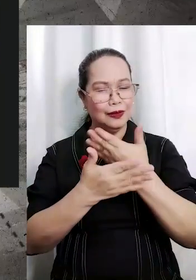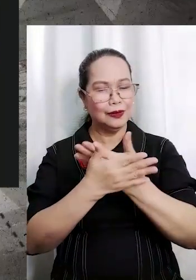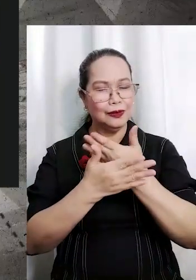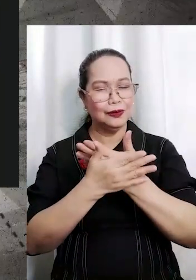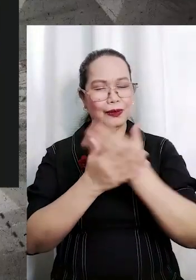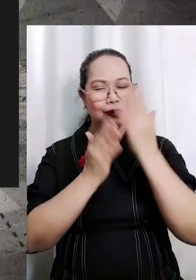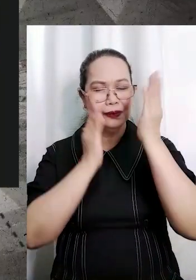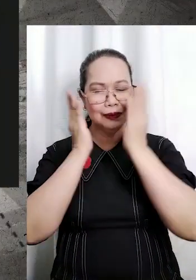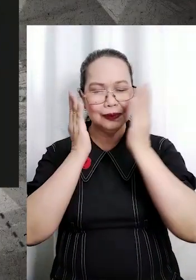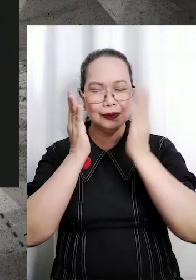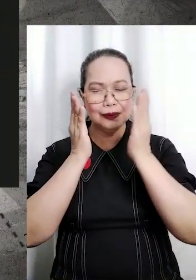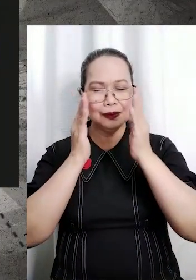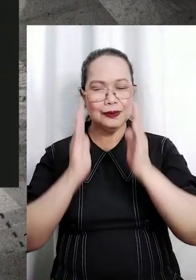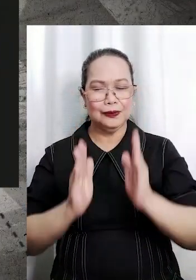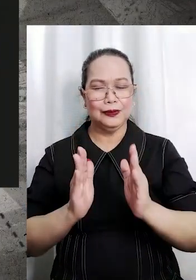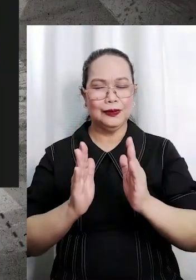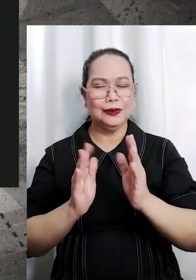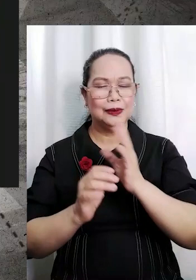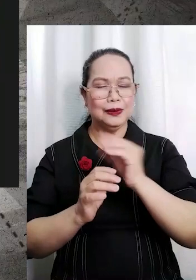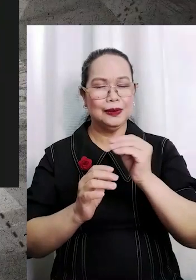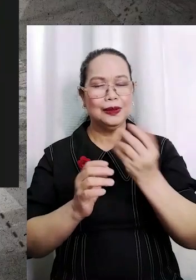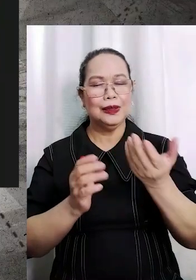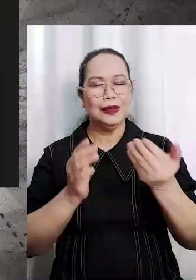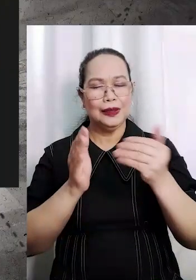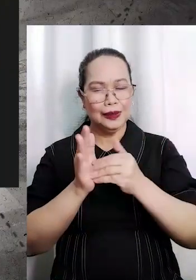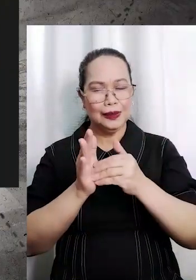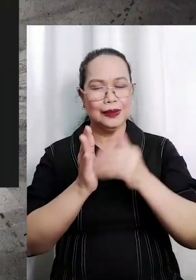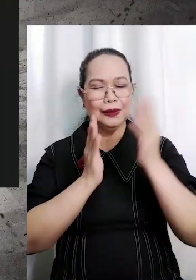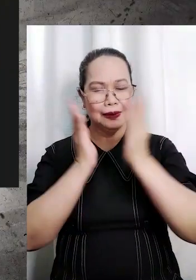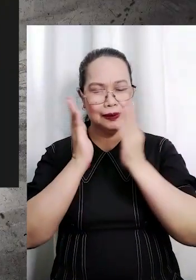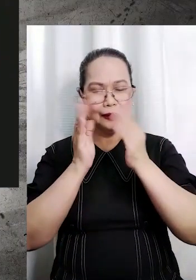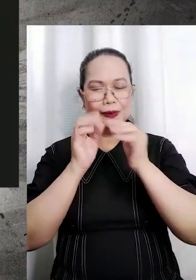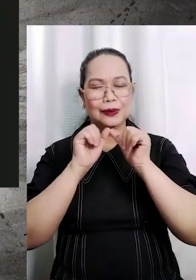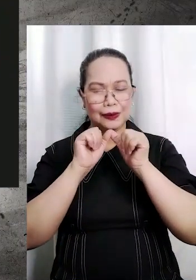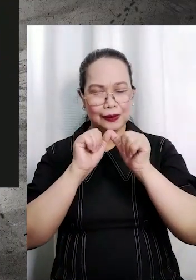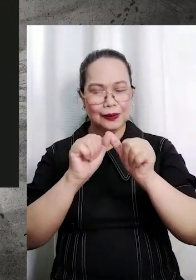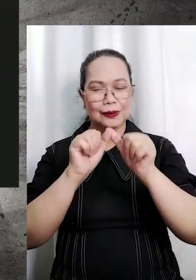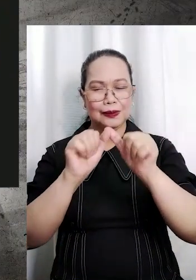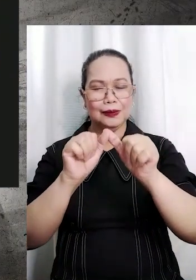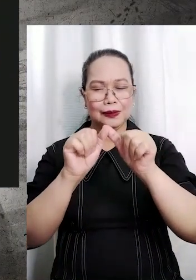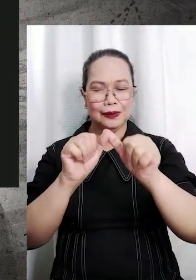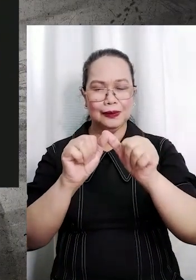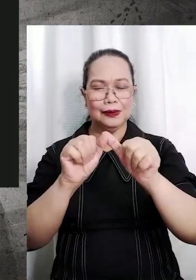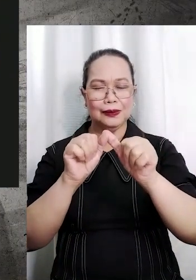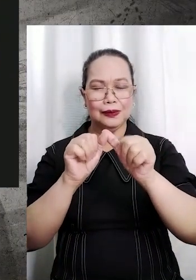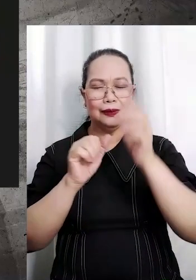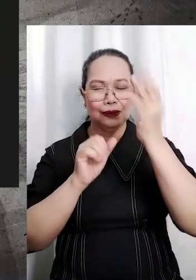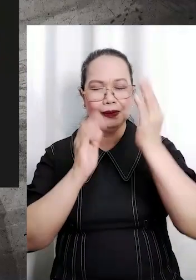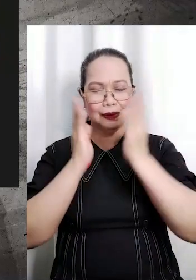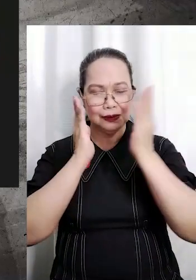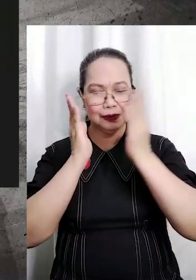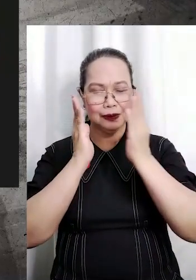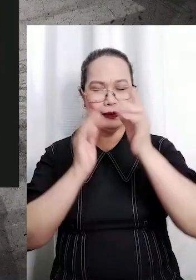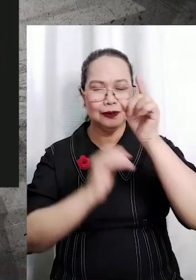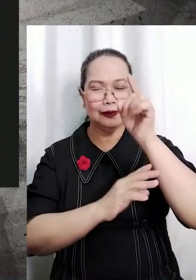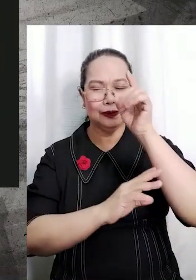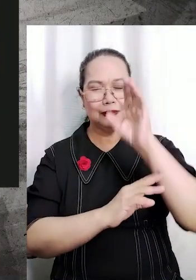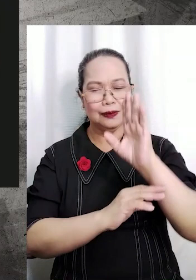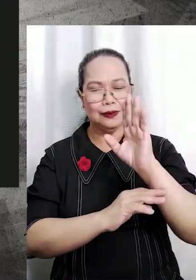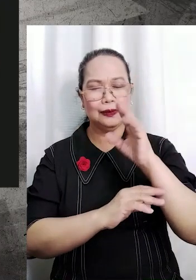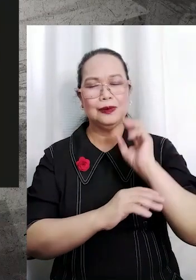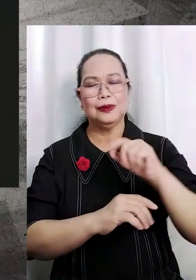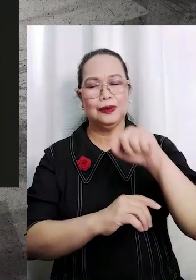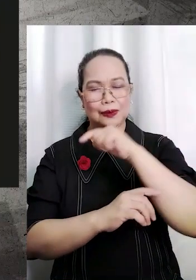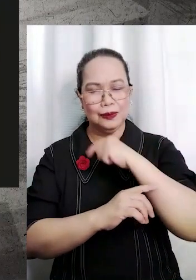mga bagong naglilingkod at mga bumalik na maglilingkod at na magpapatuloy sa kanilang paglilingkod